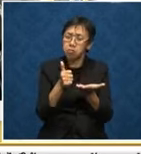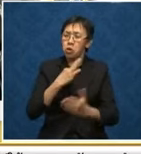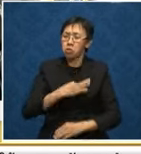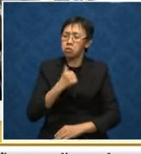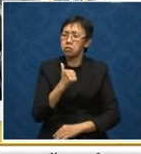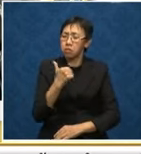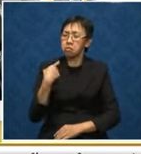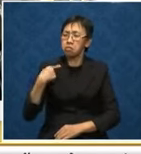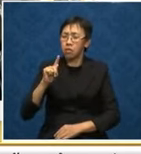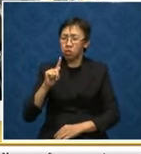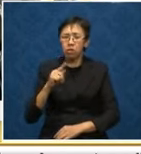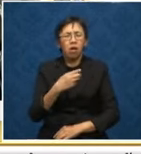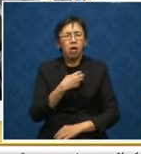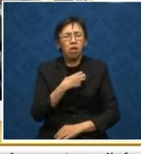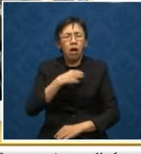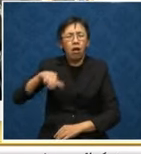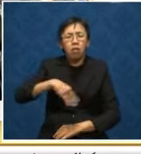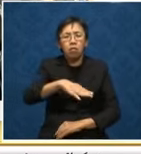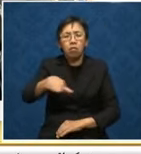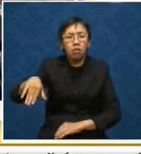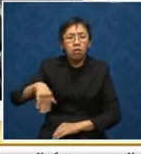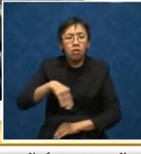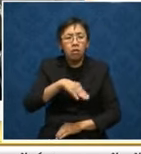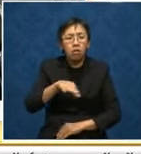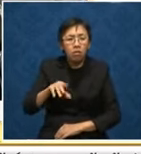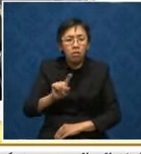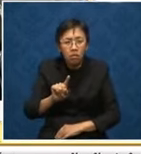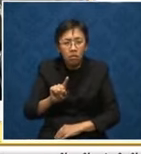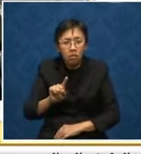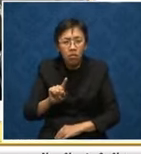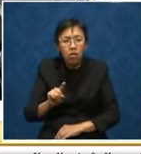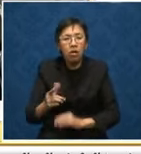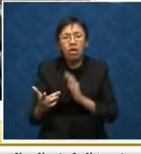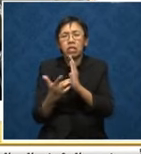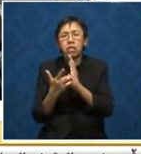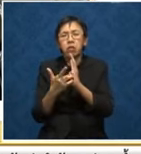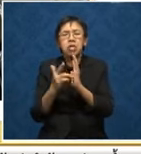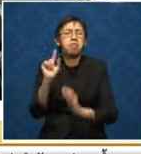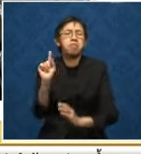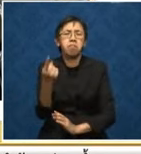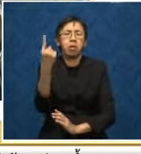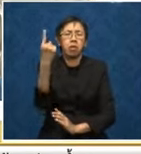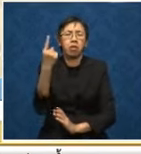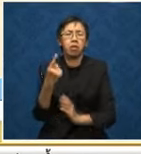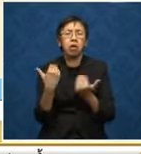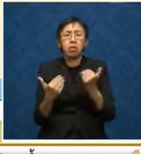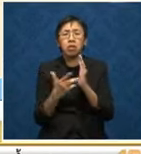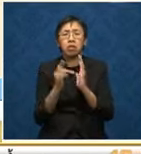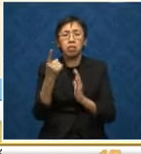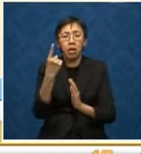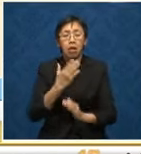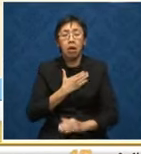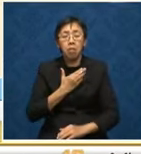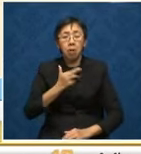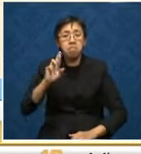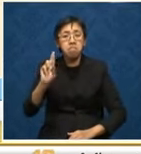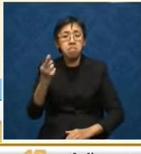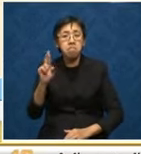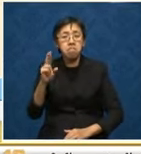ากให้ที่ประชุมแห่งนี้ยึดกับเทคโนโลยีสมัยใหม่ผมเล่น TikTok ทุกวันน